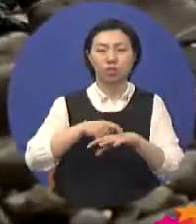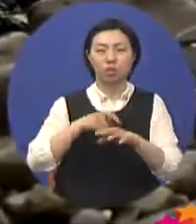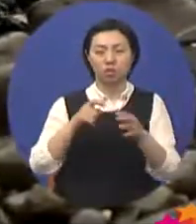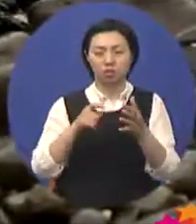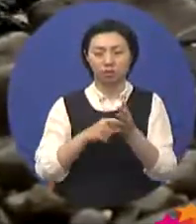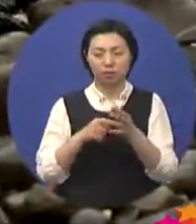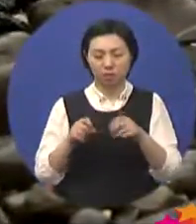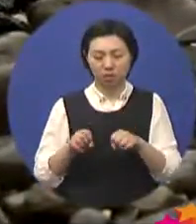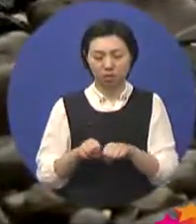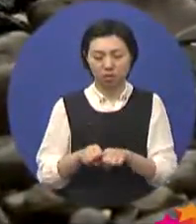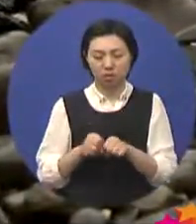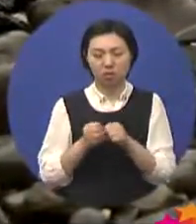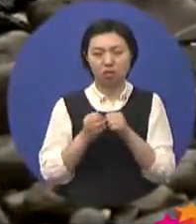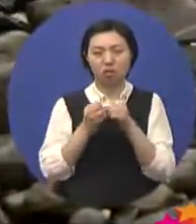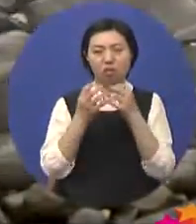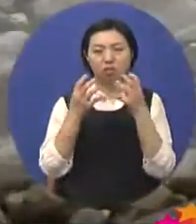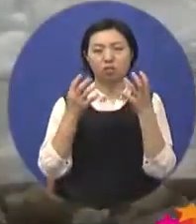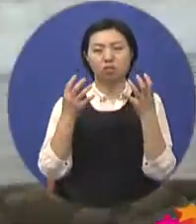니가 좀